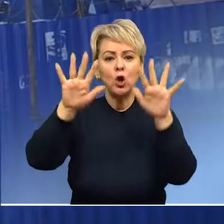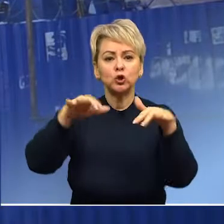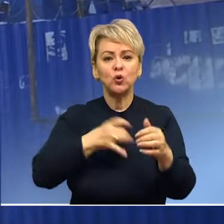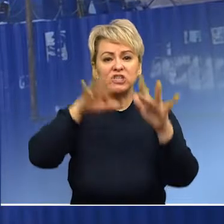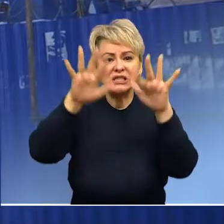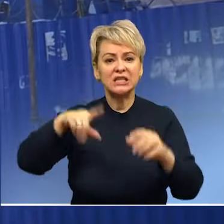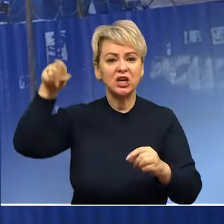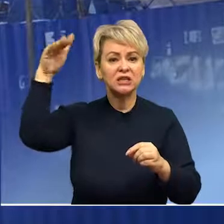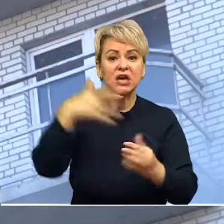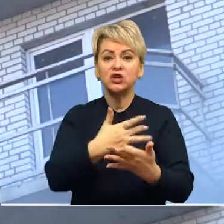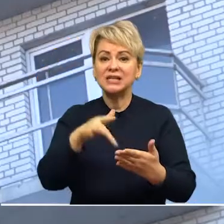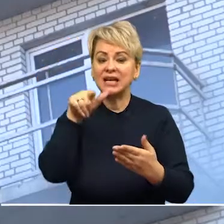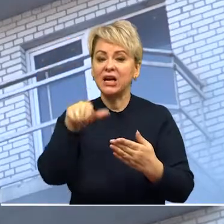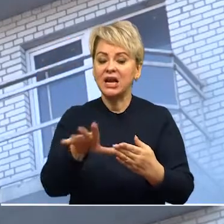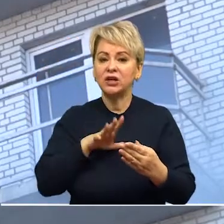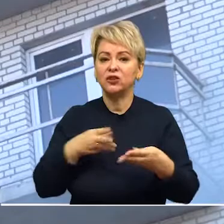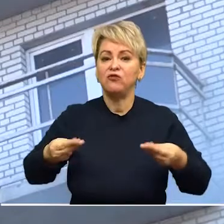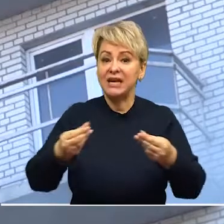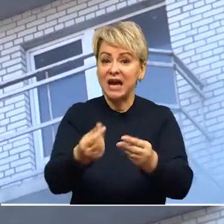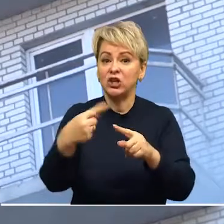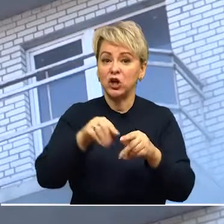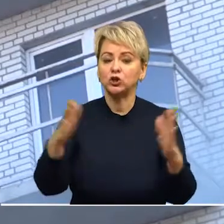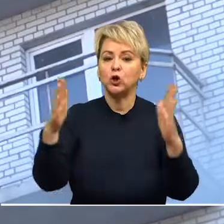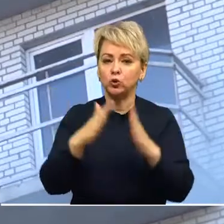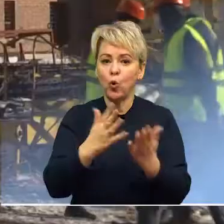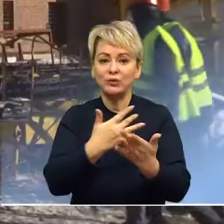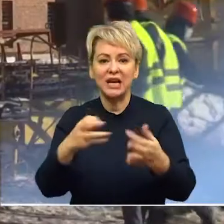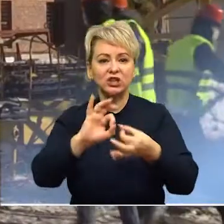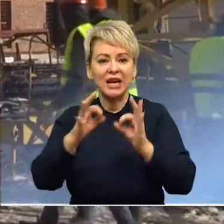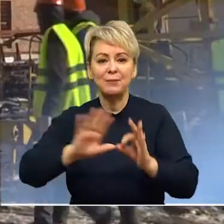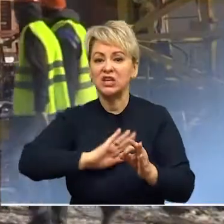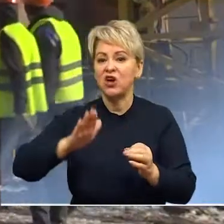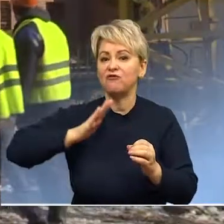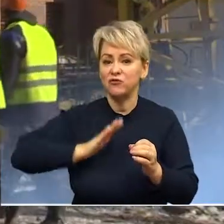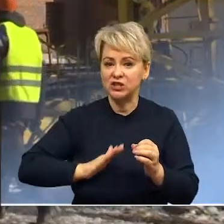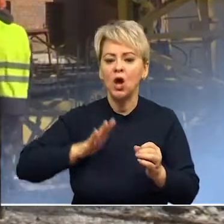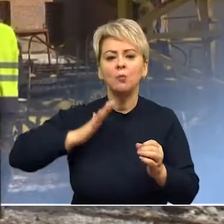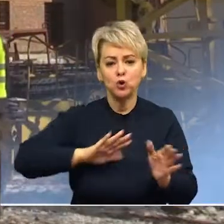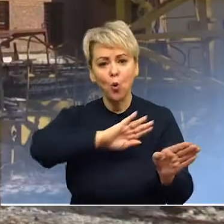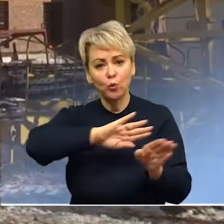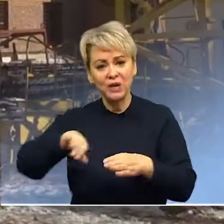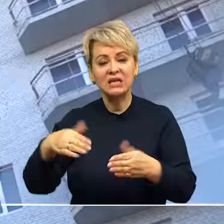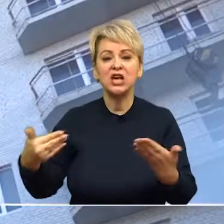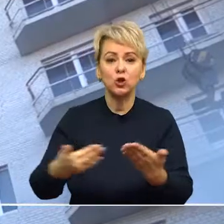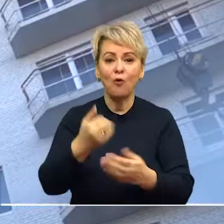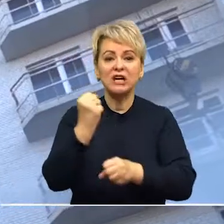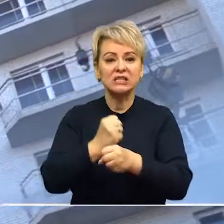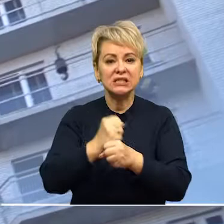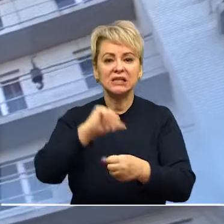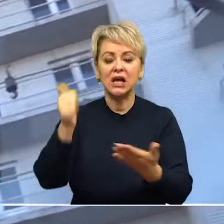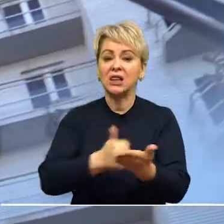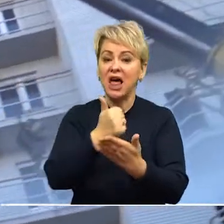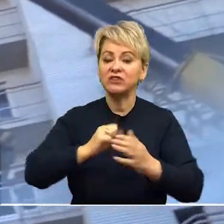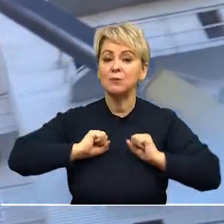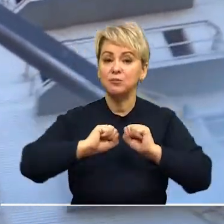палящее солнце несколько лет испытывали на прочность этот недострой. Некоторые элементы не выдержали, их придется убирать или делать заново. Самое